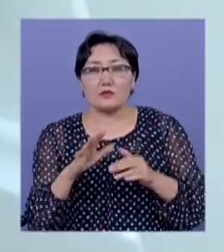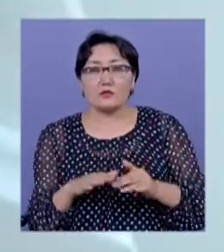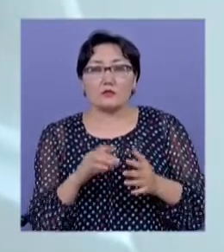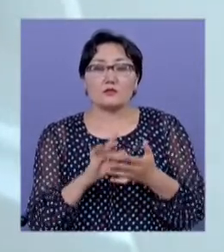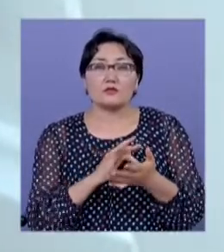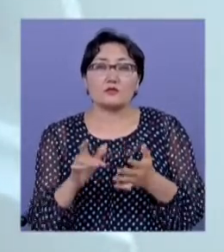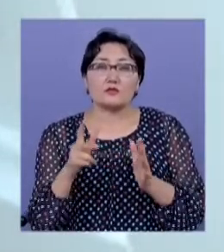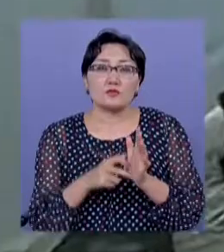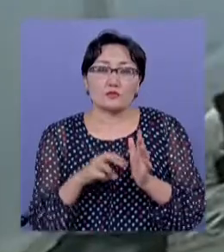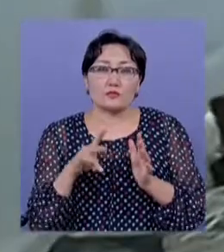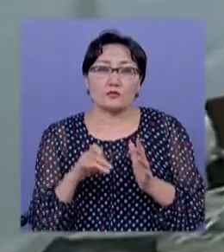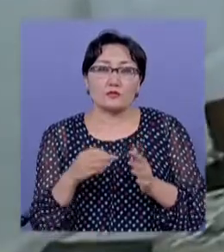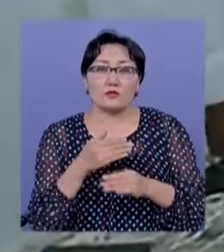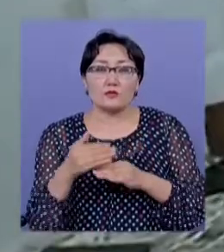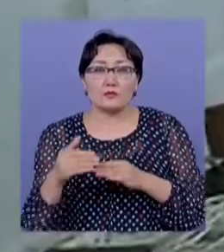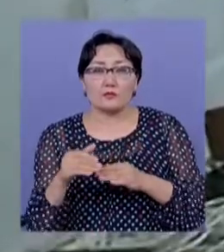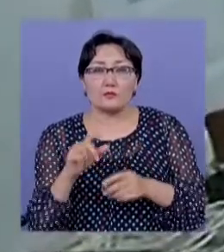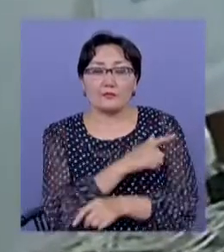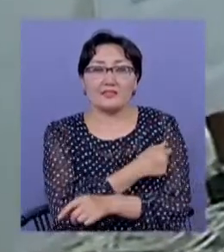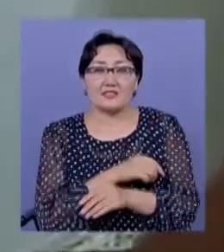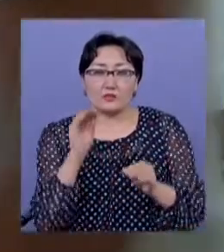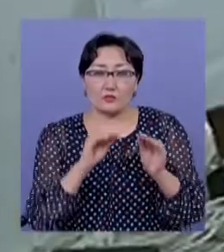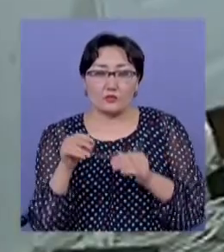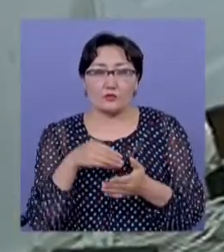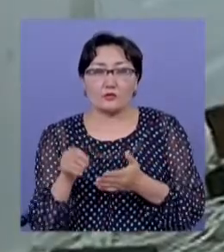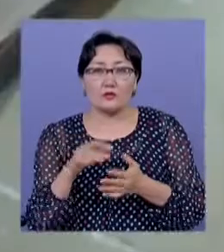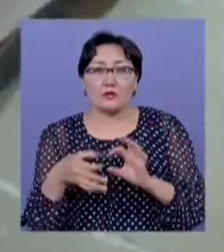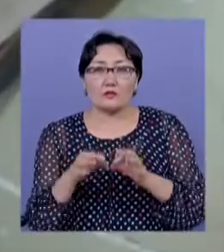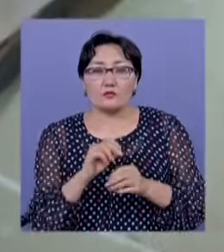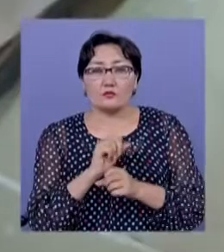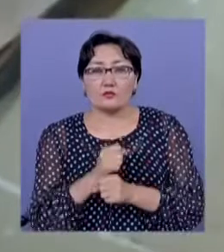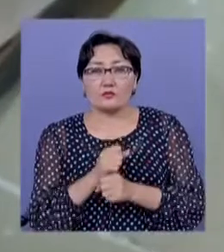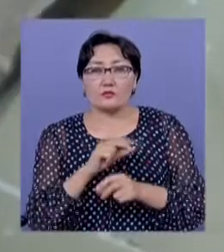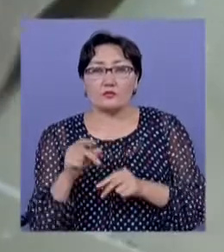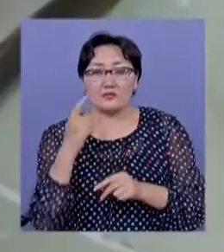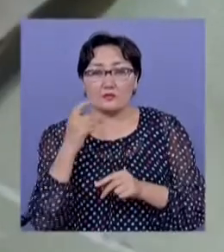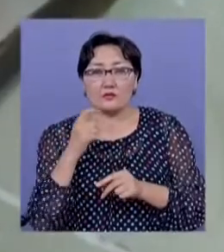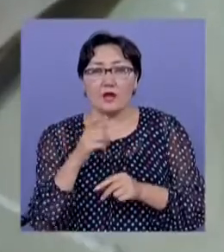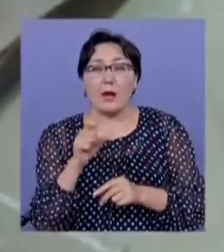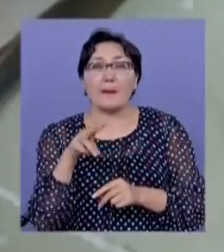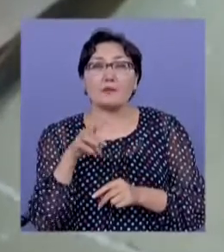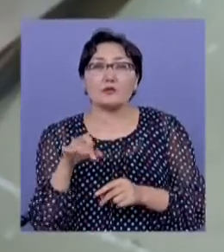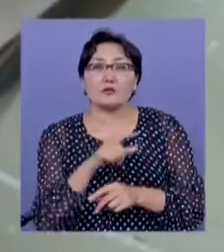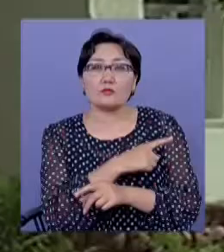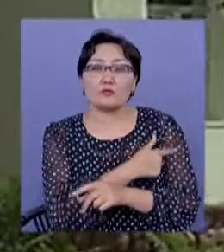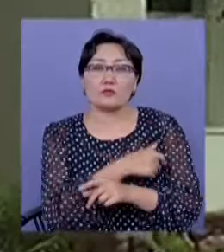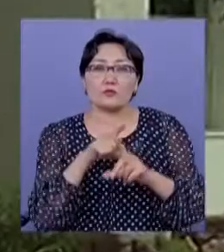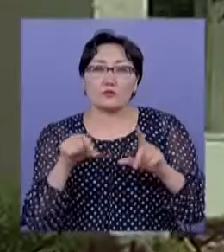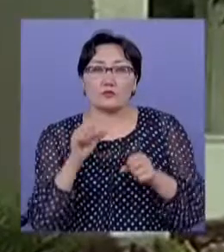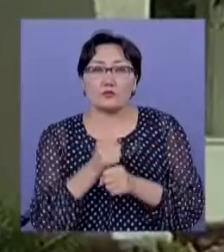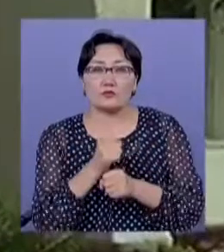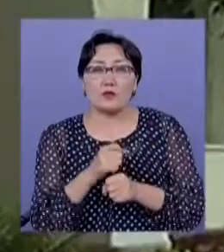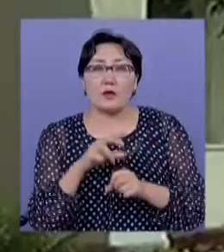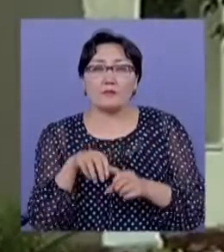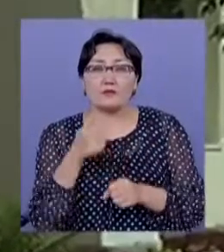бюджеттің 800 миллион теңгесіне кейінірек медициналық жабдықтар алынбақ. Күрделі жөндеу жұмыстары стоматология мен амбулатория емханасында да жүріп жатыр.